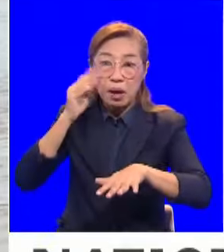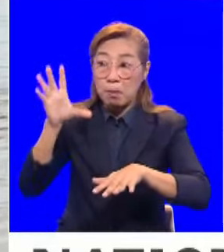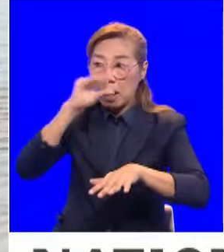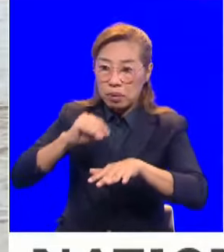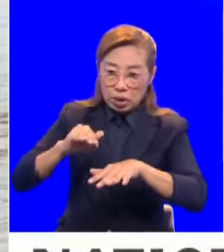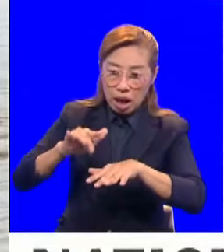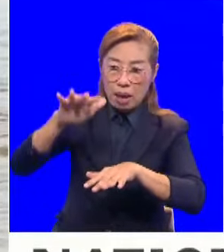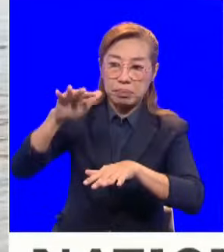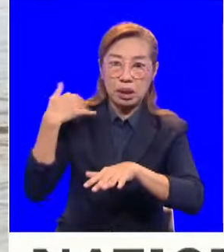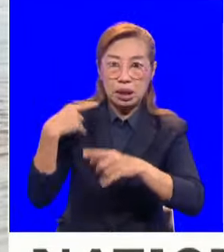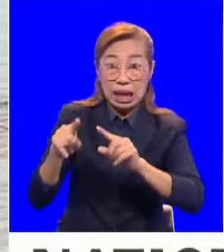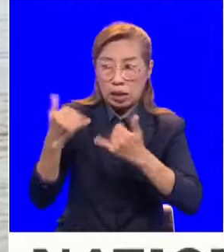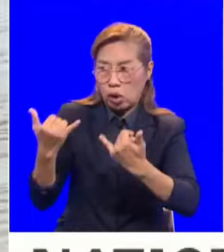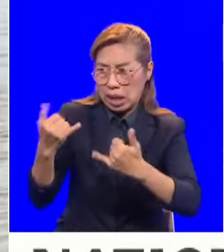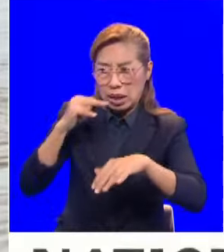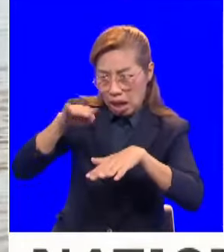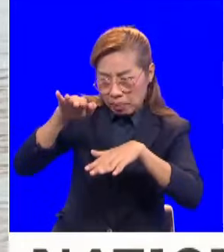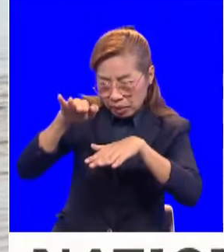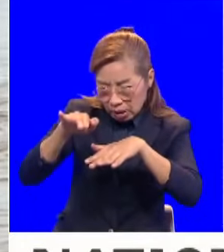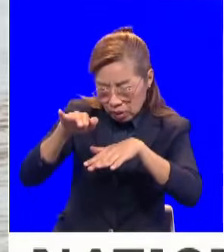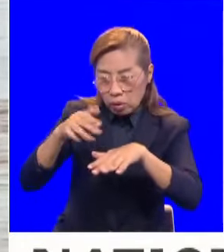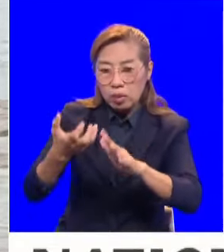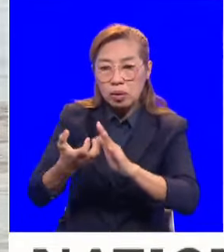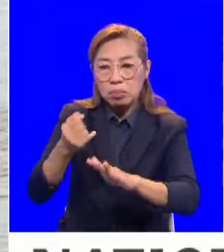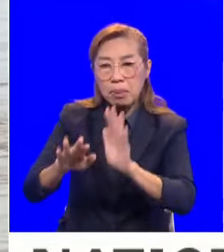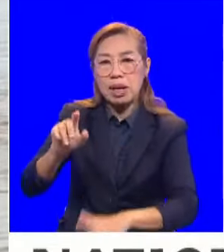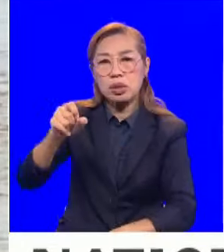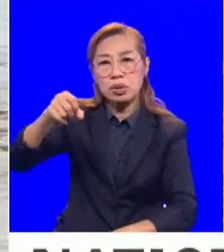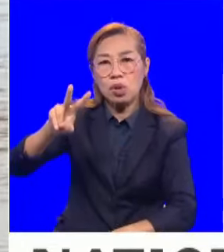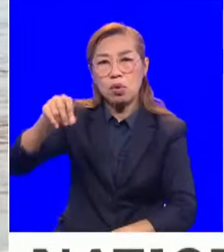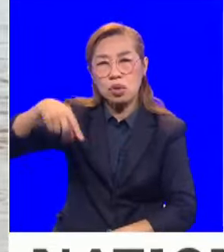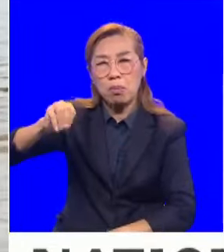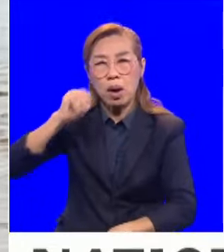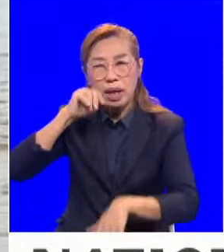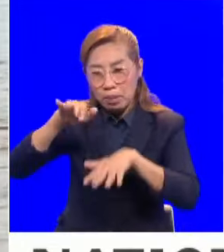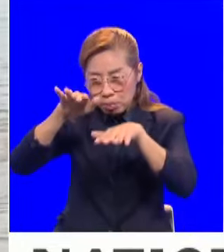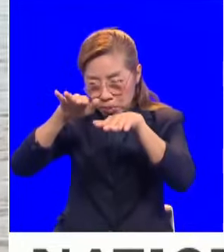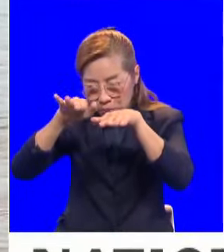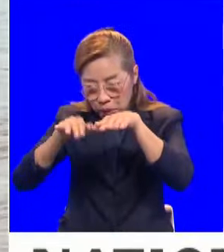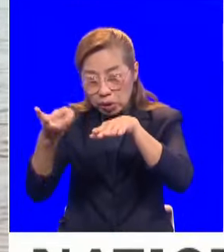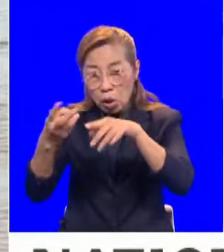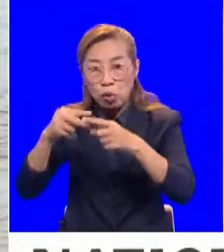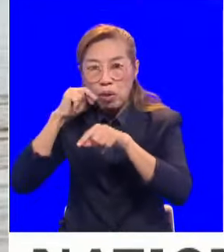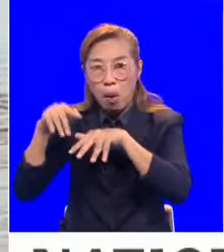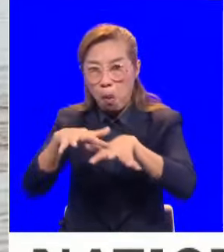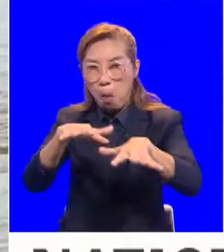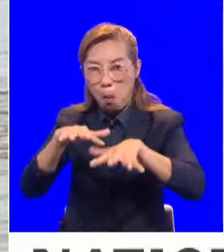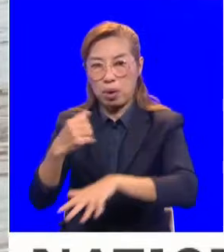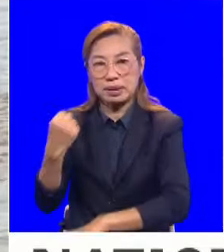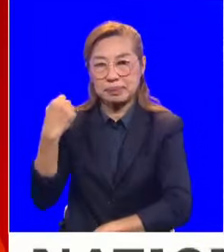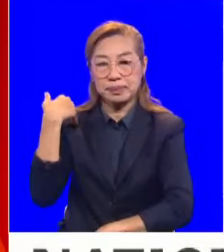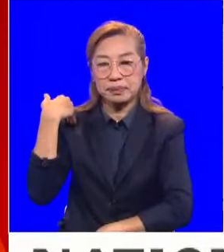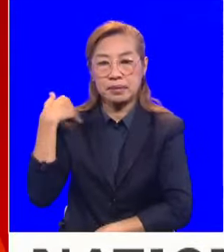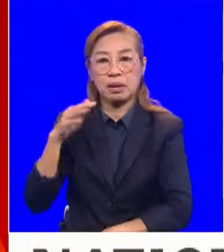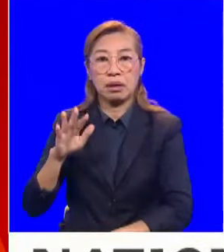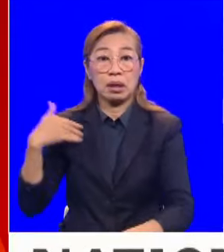งขนาดนี้เหมือนจะลดลงประมาณสัก2 เซน นิดนึง นิดนึง ลดแต่ว่าน้ำยังเชี่ยวอยู ่ยังเชี่ยวอยู่ยังมาเรื่อยๆ